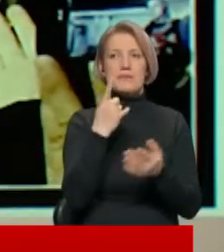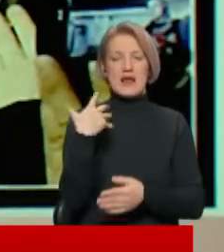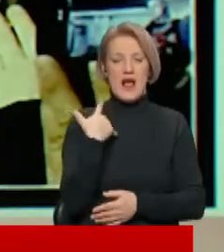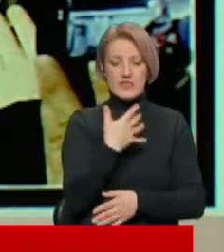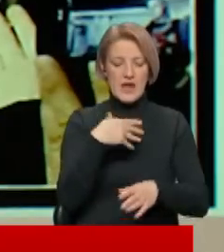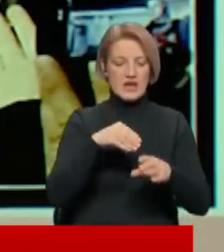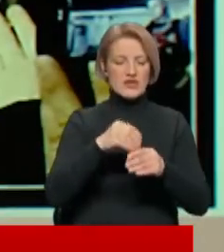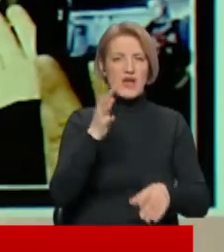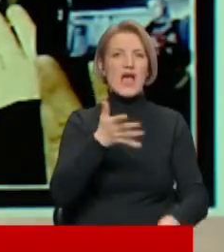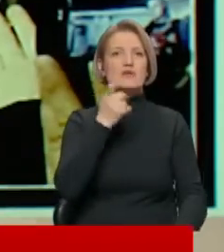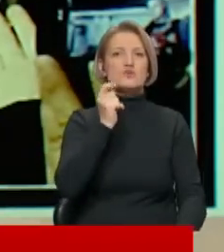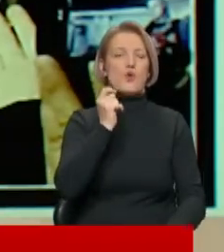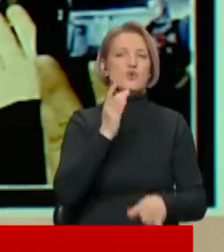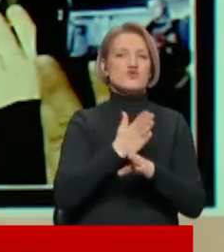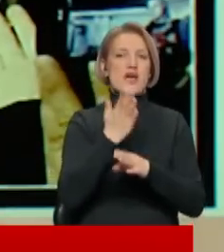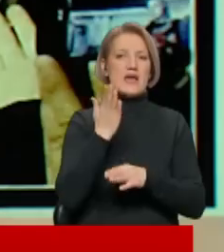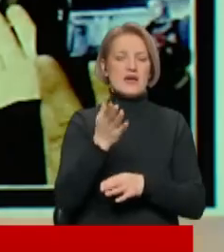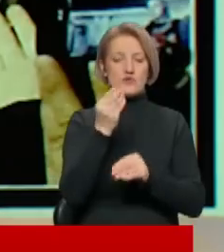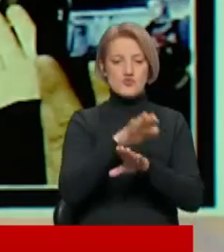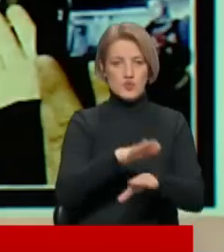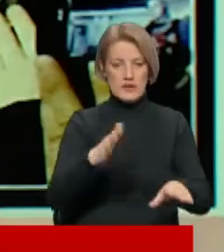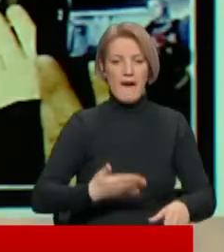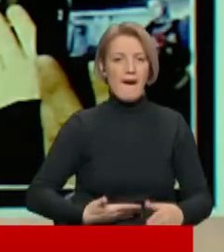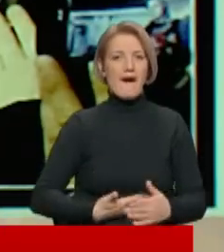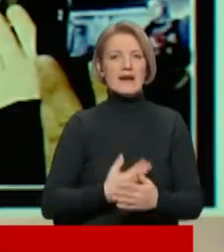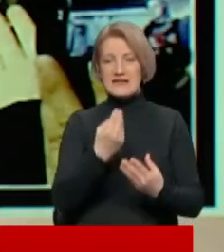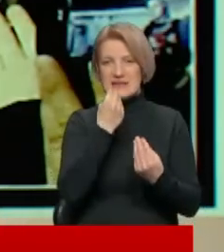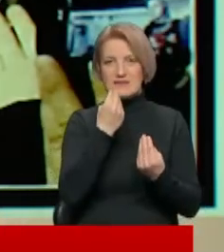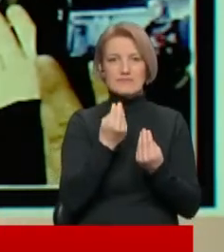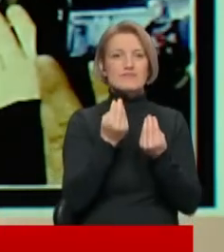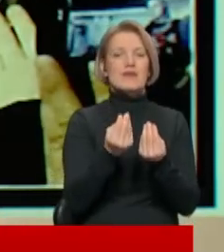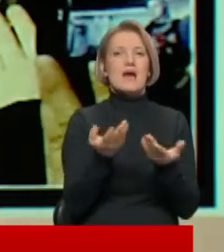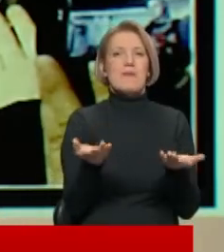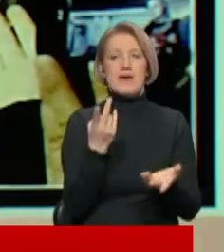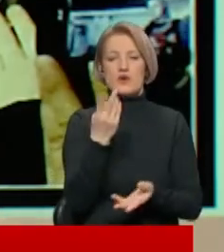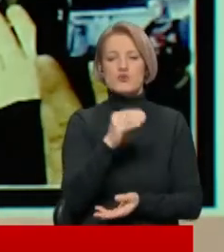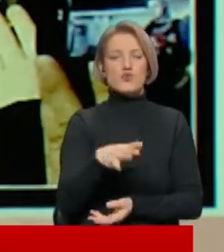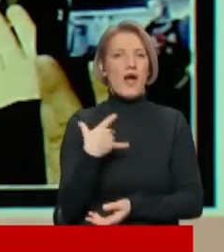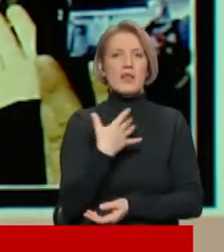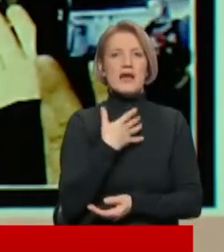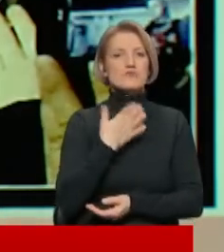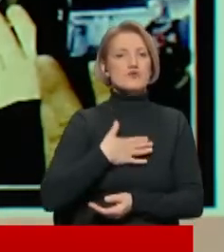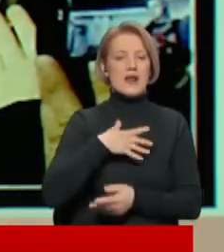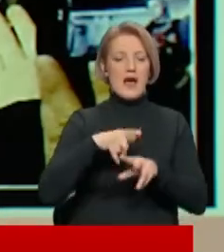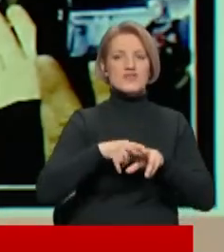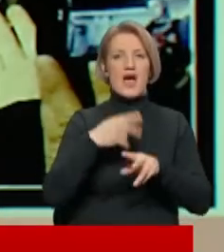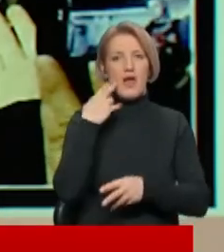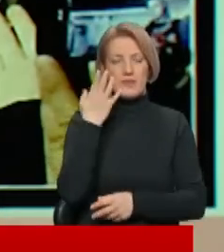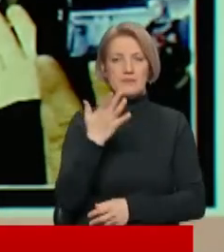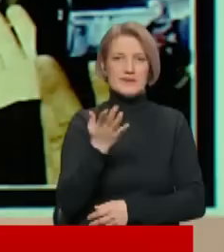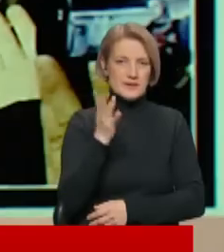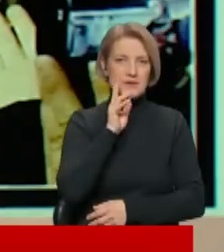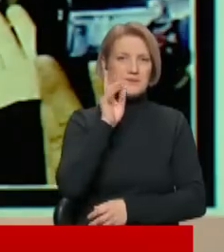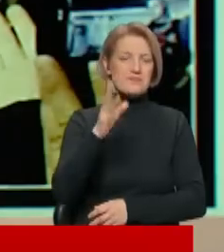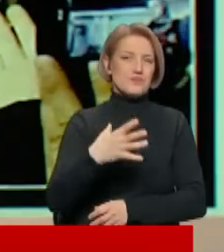anne için en zor şey çocuklarının karnını doyuramamak İki çocuk annesi Bursalı Ayşe Hanım'ın işte yürek